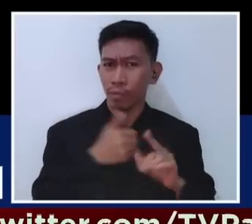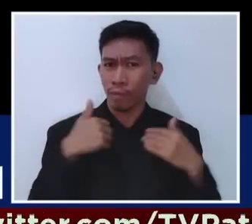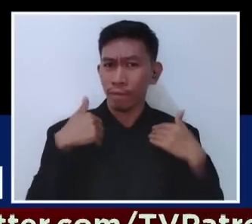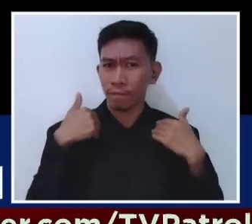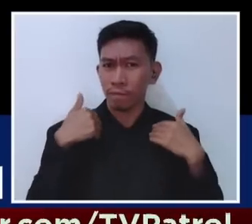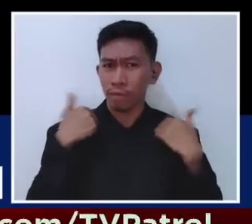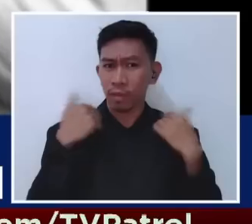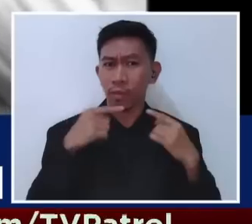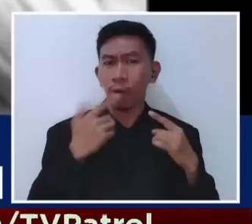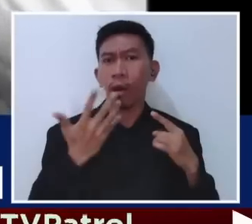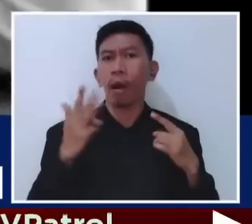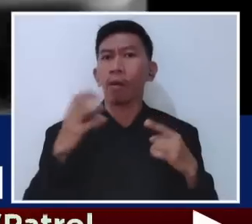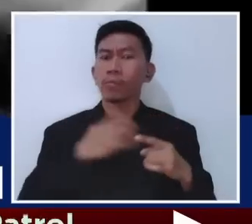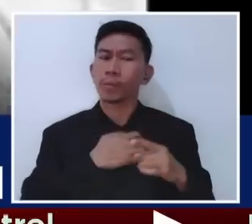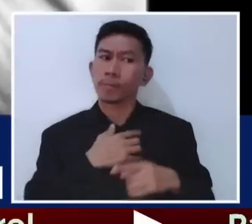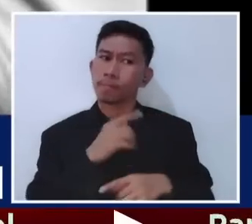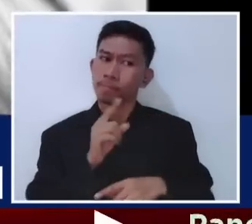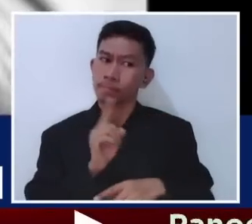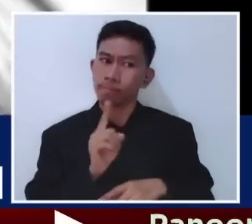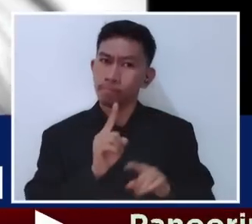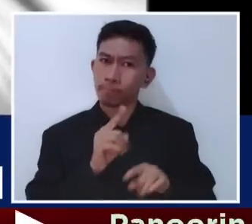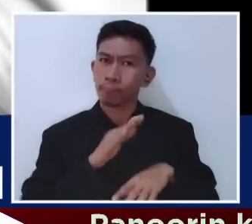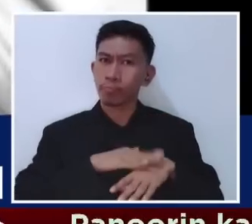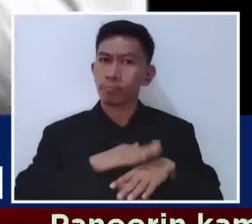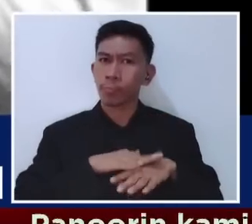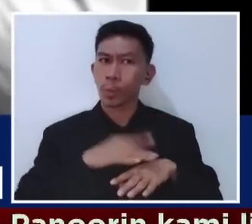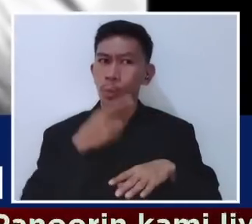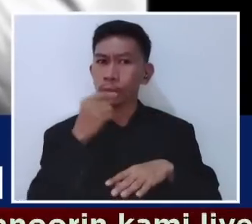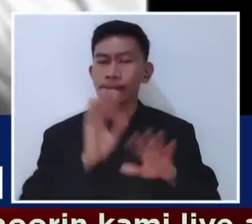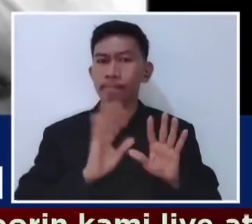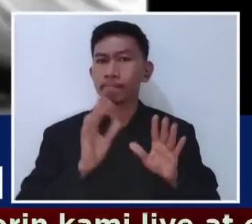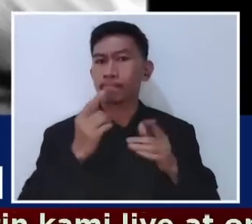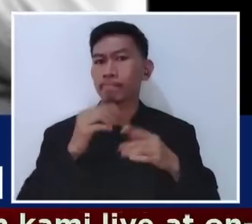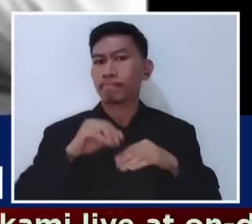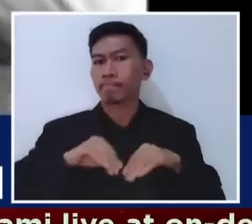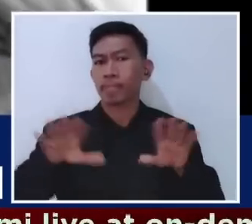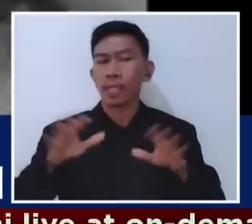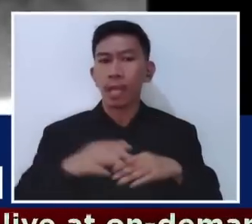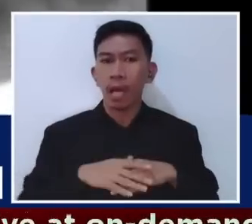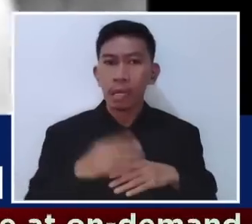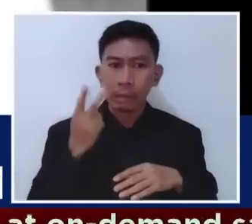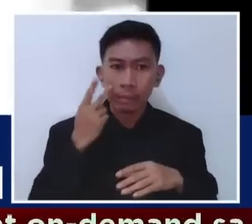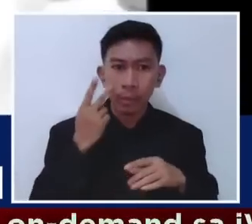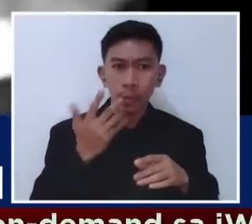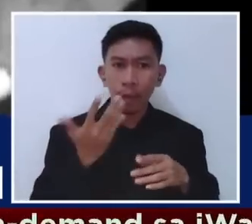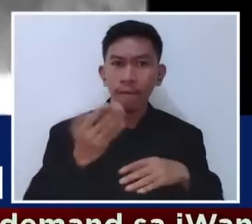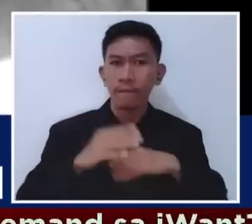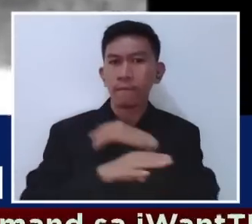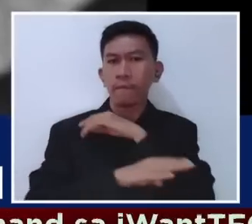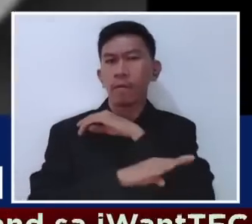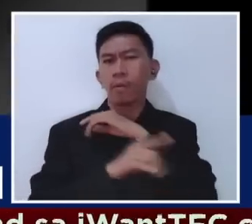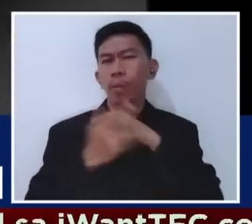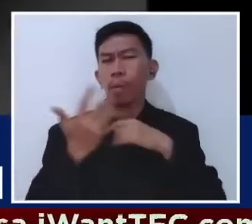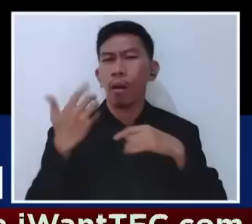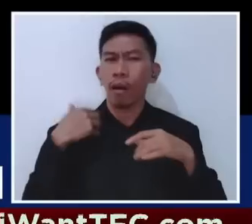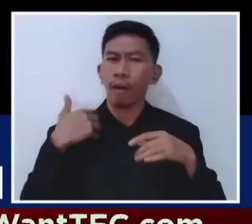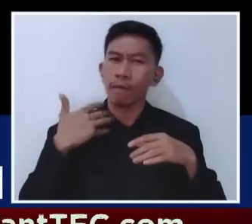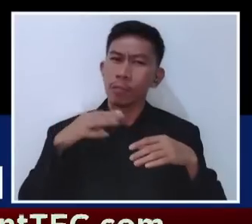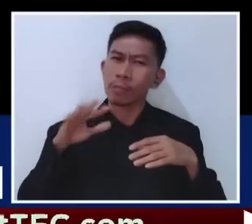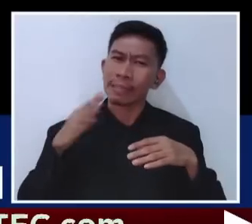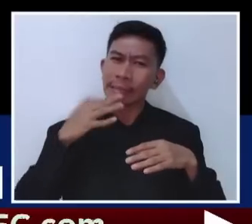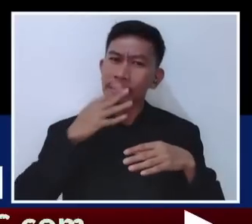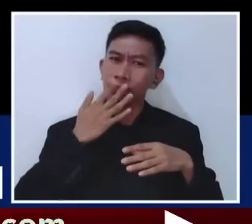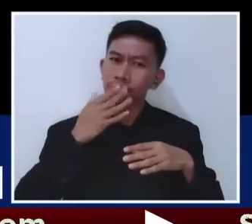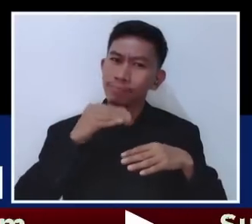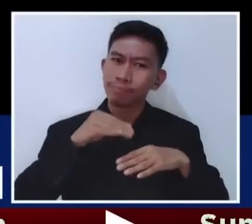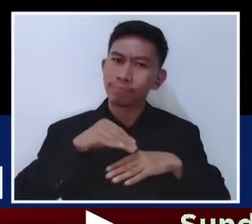maaring magsumbong. Kita rin sa kanyang underwear ang mansya ng binuhos na sinamak. Unang sinabi ng tsahi ng biktima na